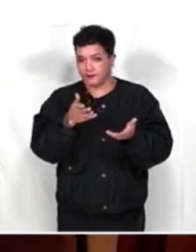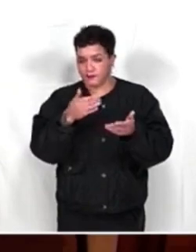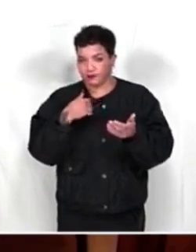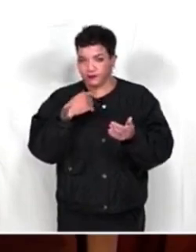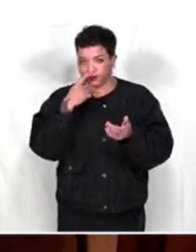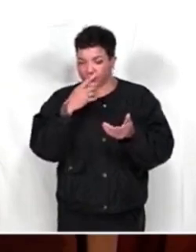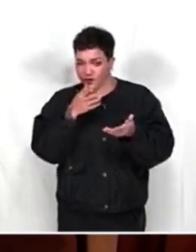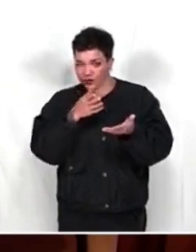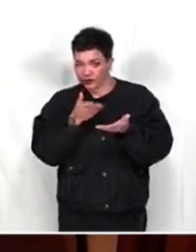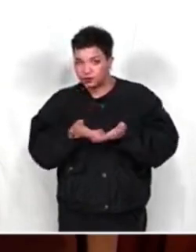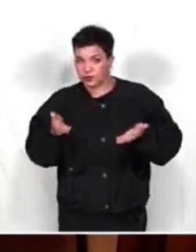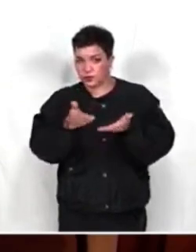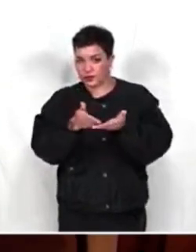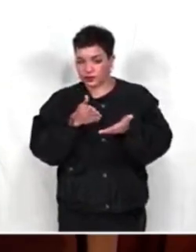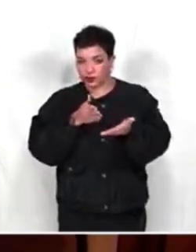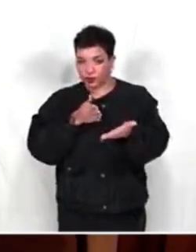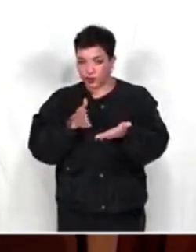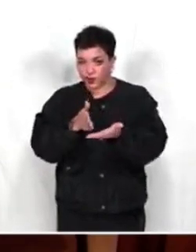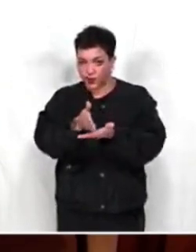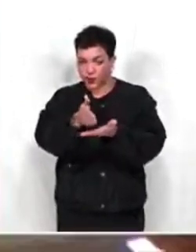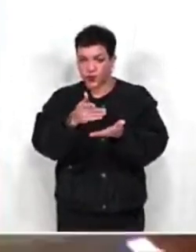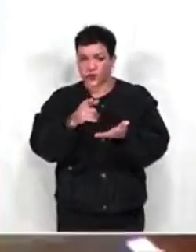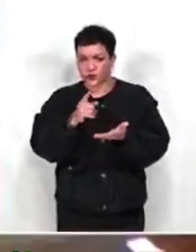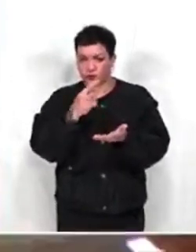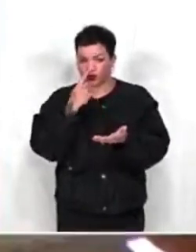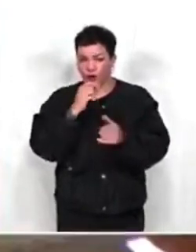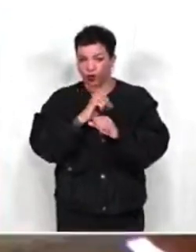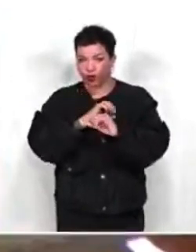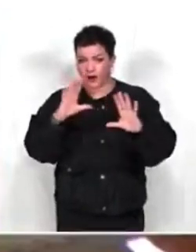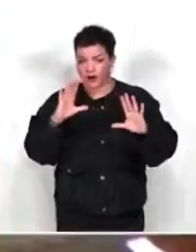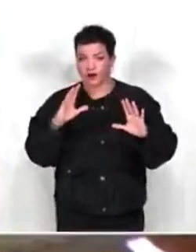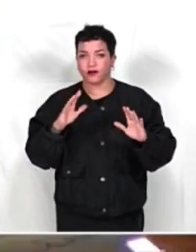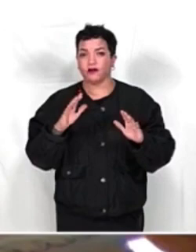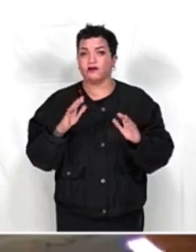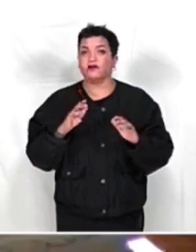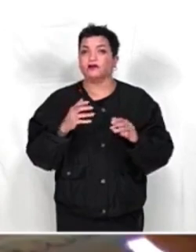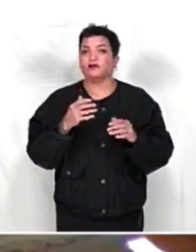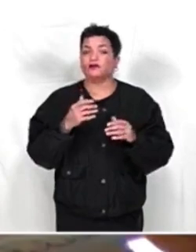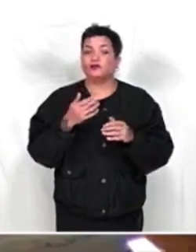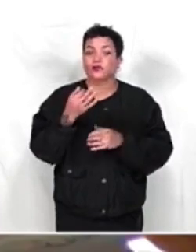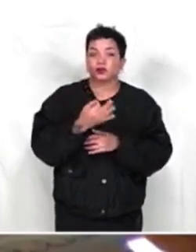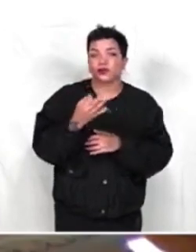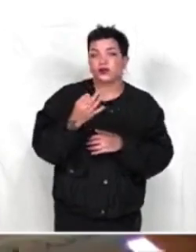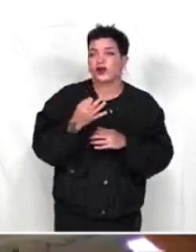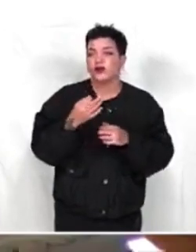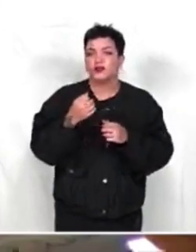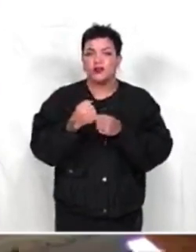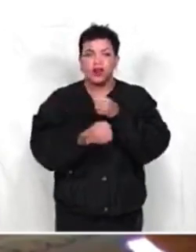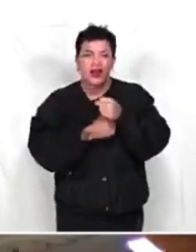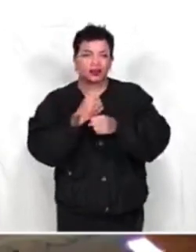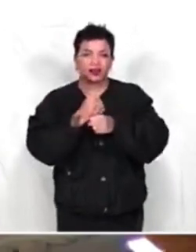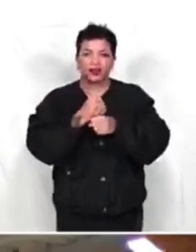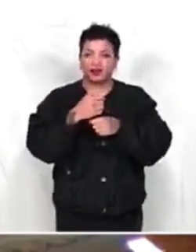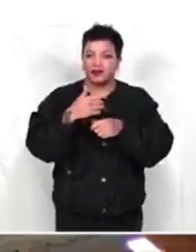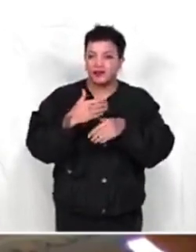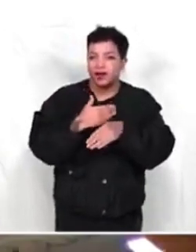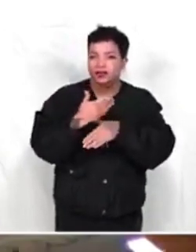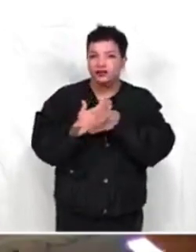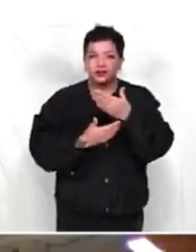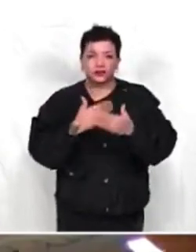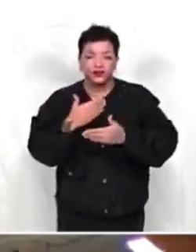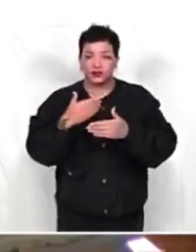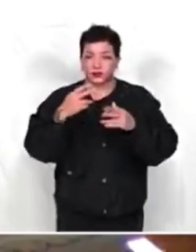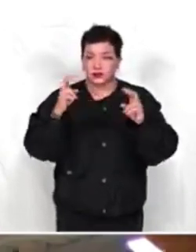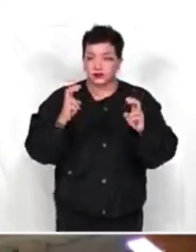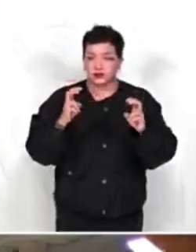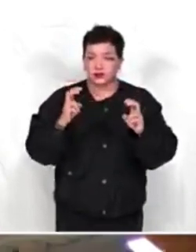désormais très nettement. Les principaux ratios se dégradent régulièrement année après année. J'ai envie de dire,